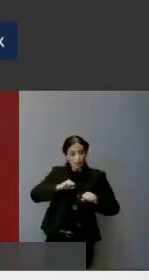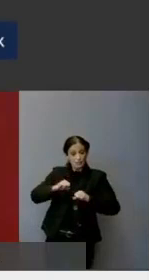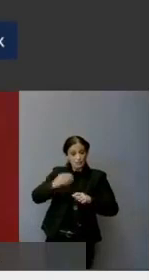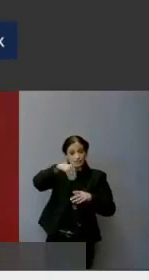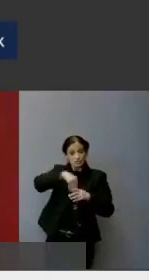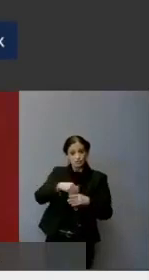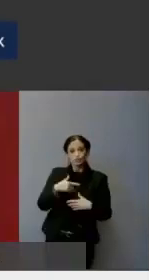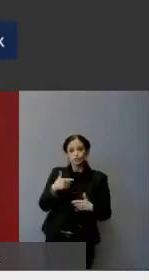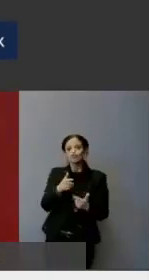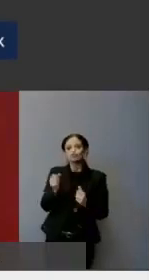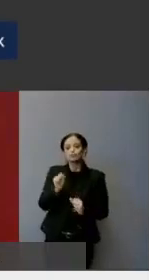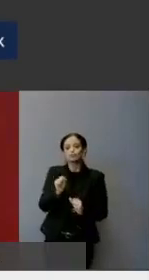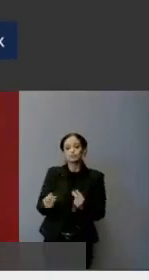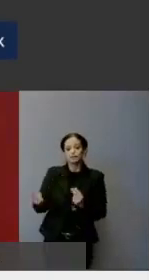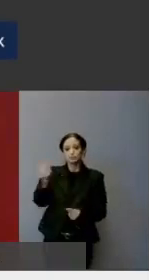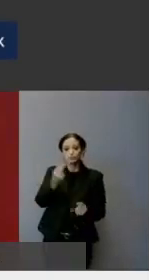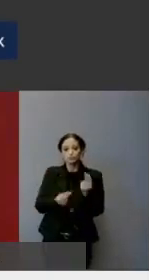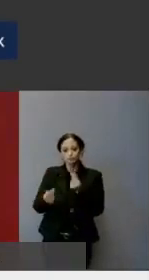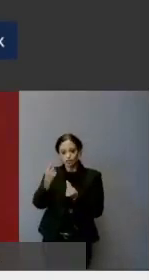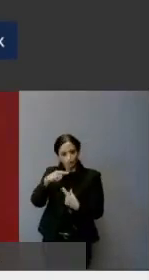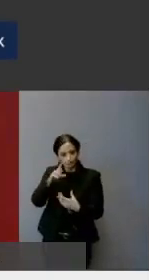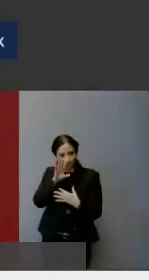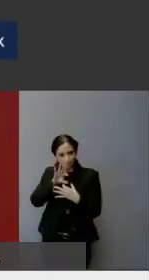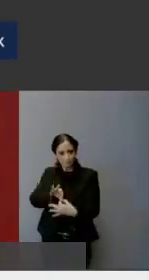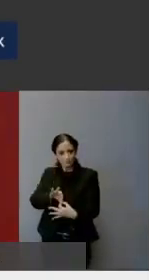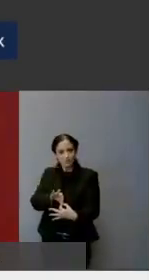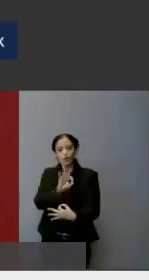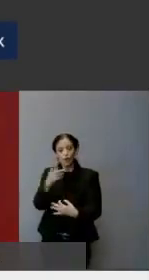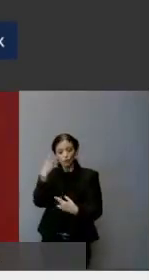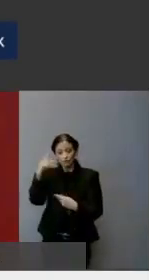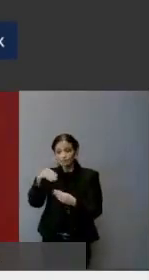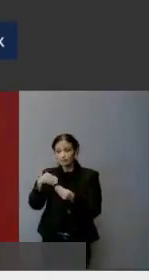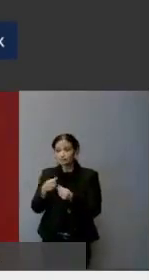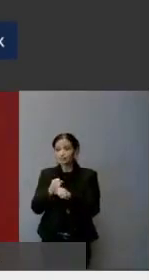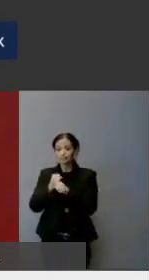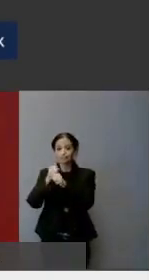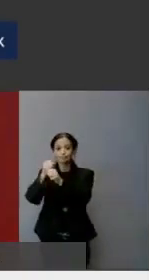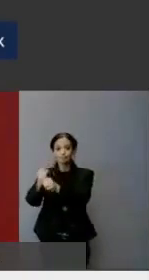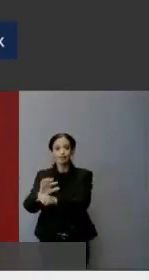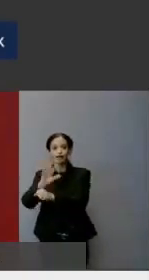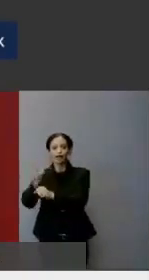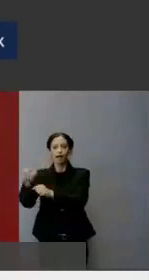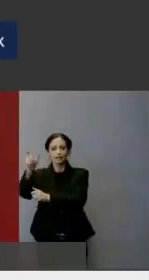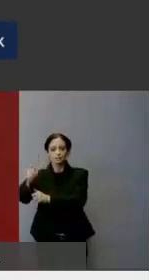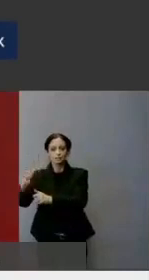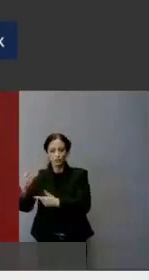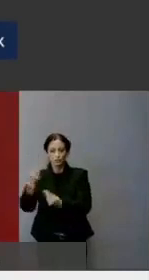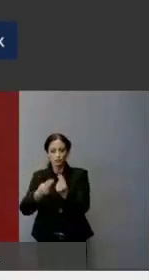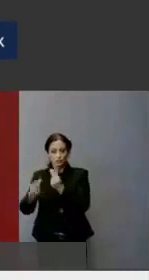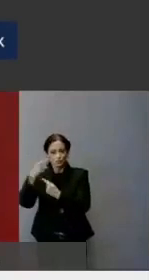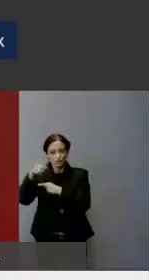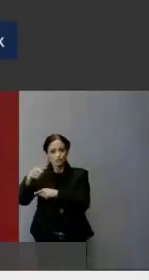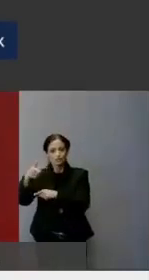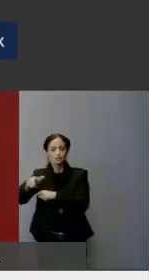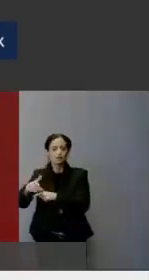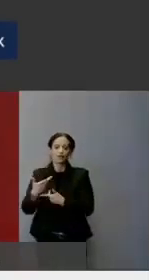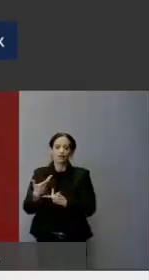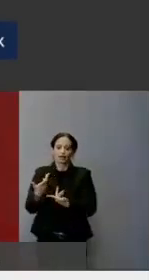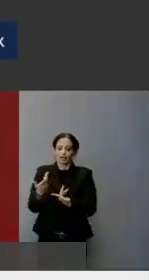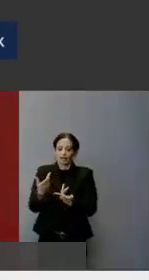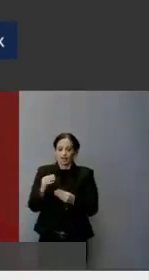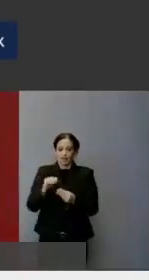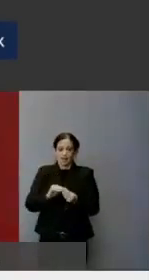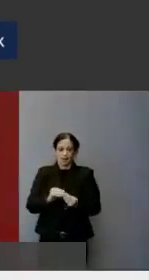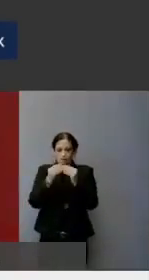non è neppure in condizione di affidare un incarico esterno per una progettazione proprio perché parliamo di un'opera assolutamente inedita